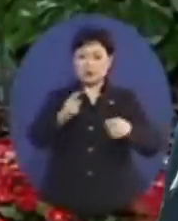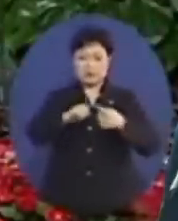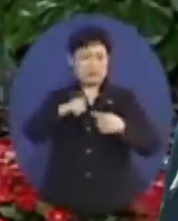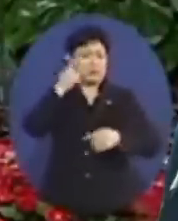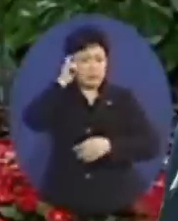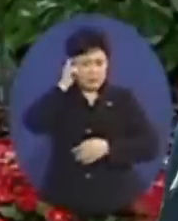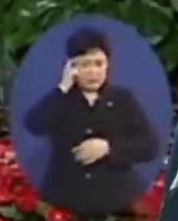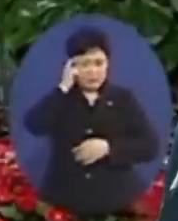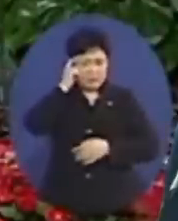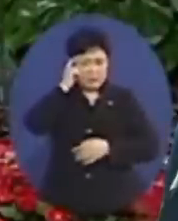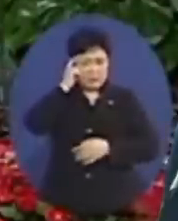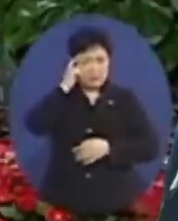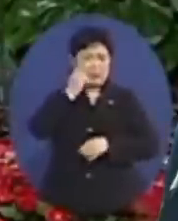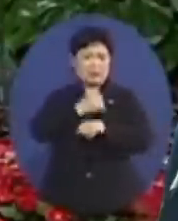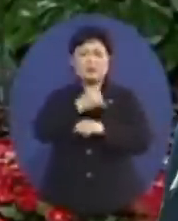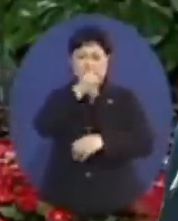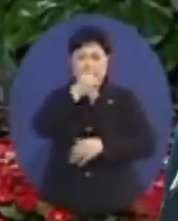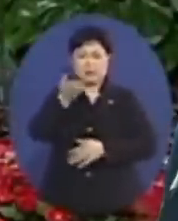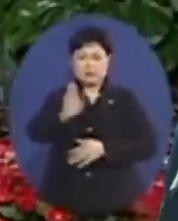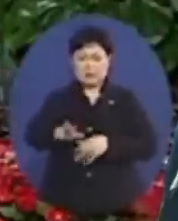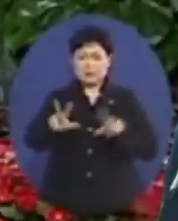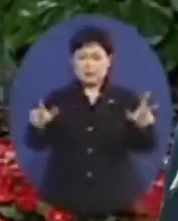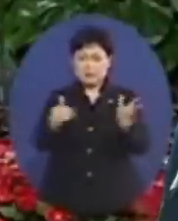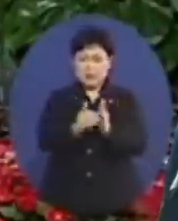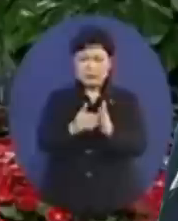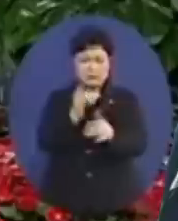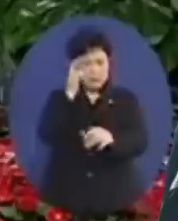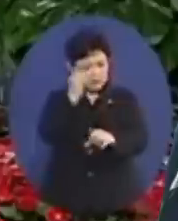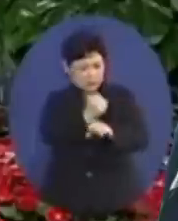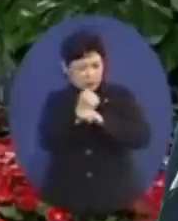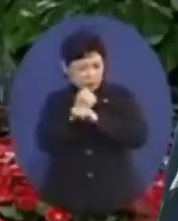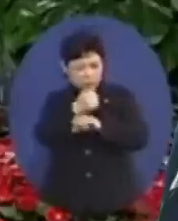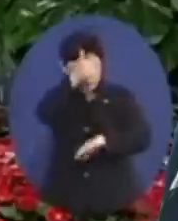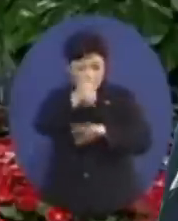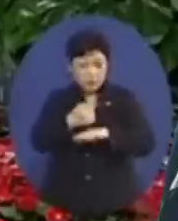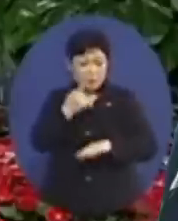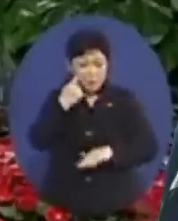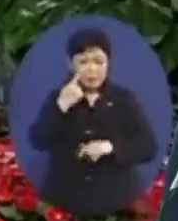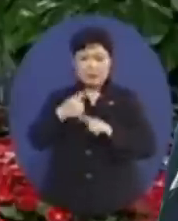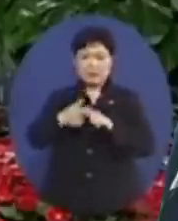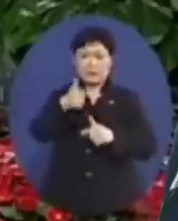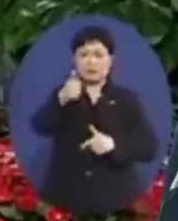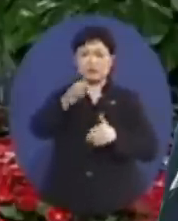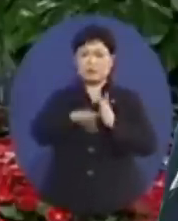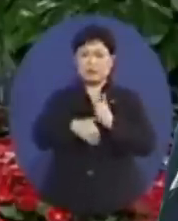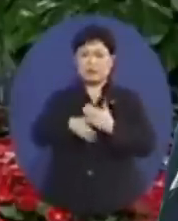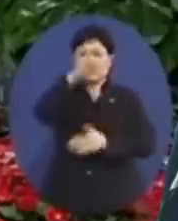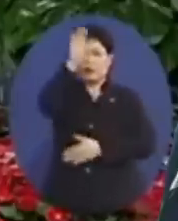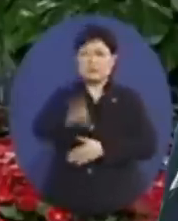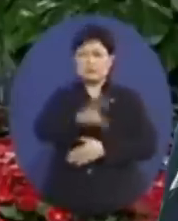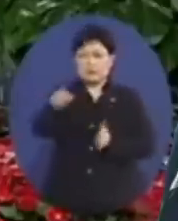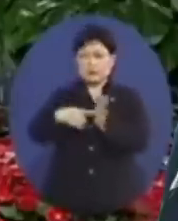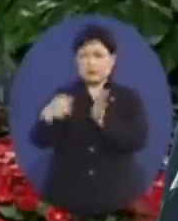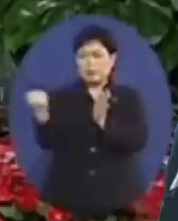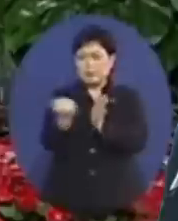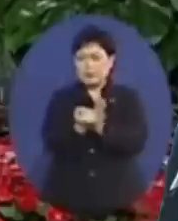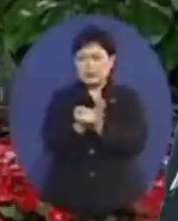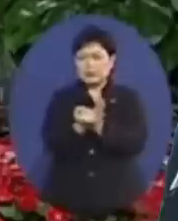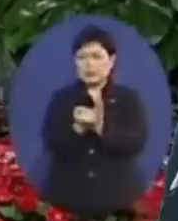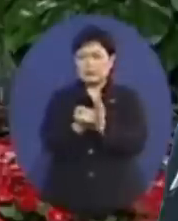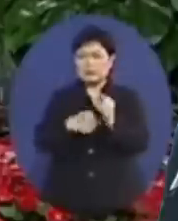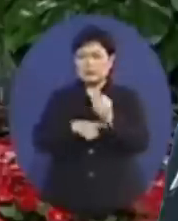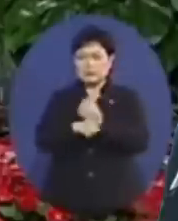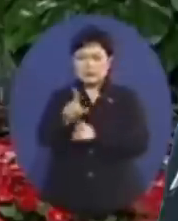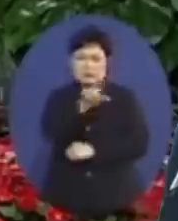생각합니다. 그러나 지금까지의 연구 결과에 의하면 예수님 시절에 십자가에 못 박힌다는 그 형벌은